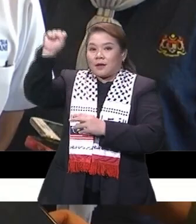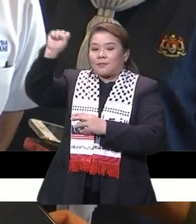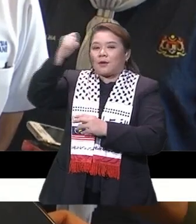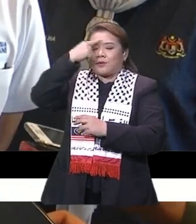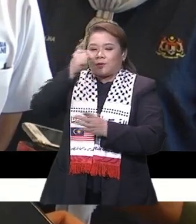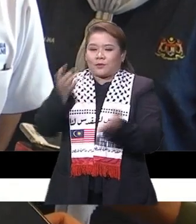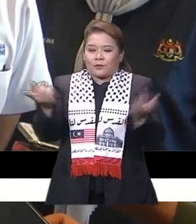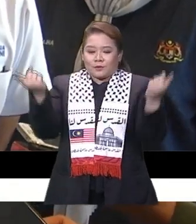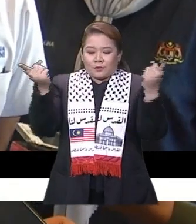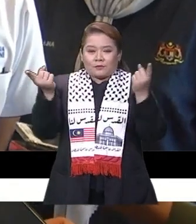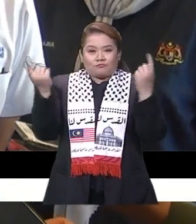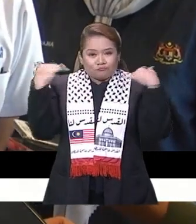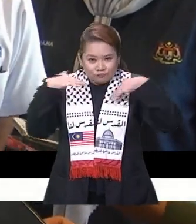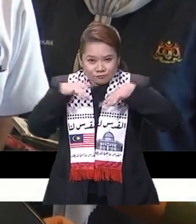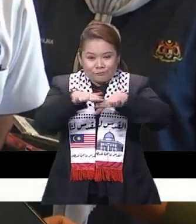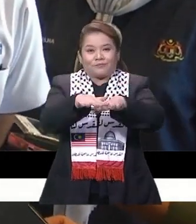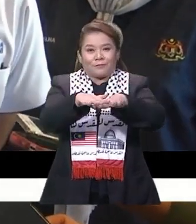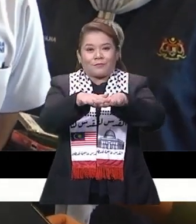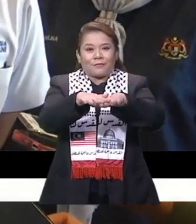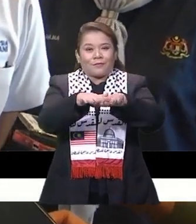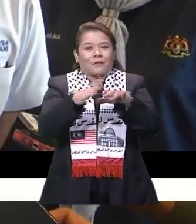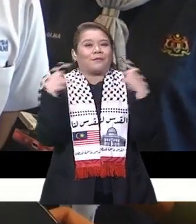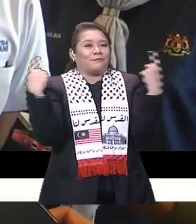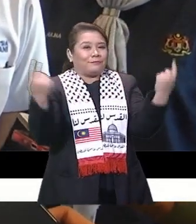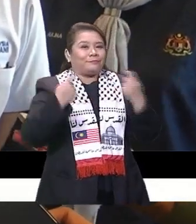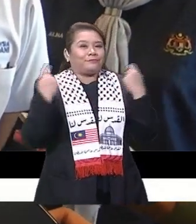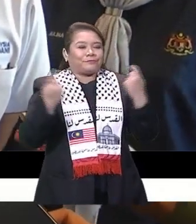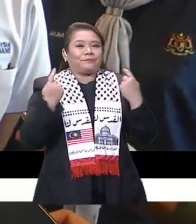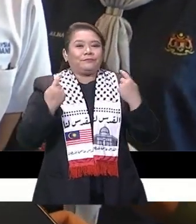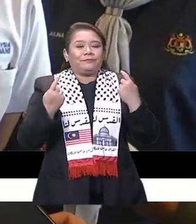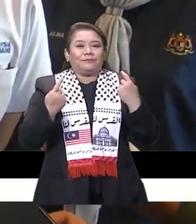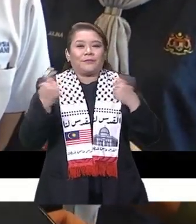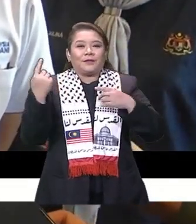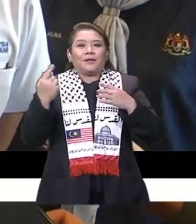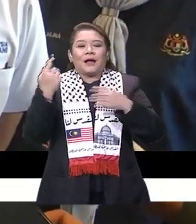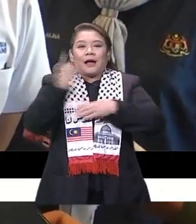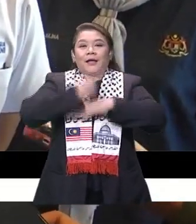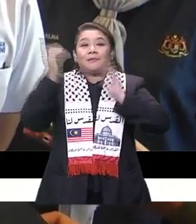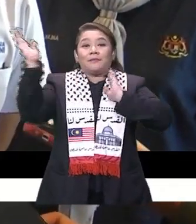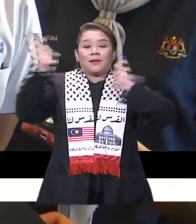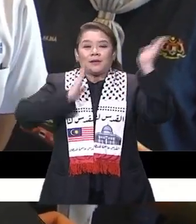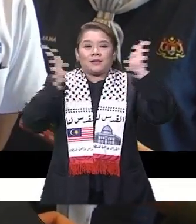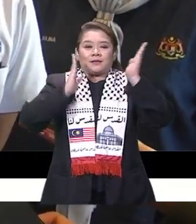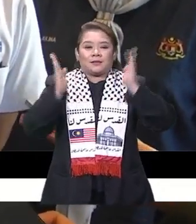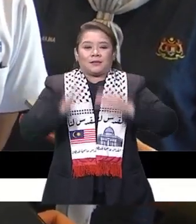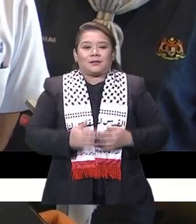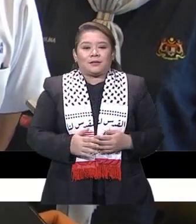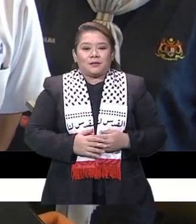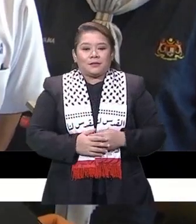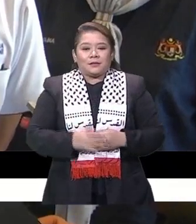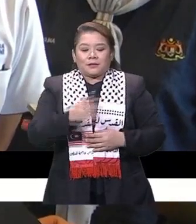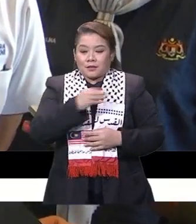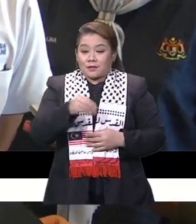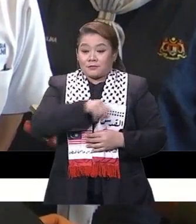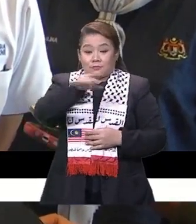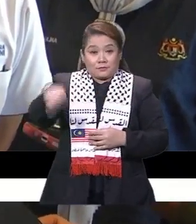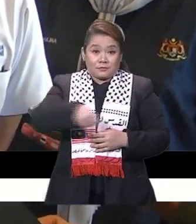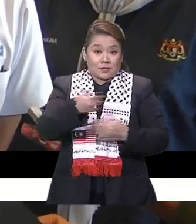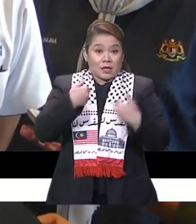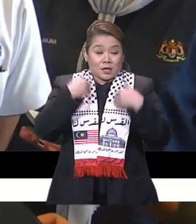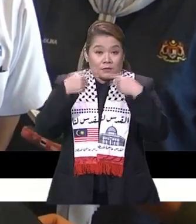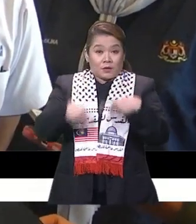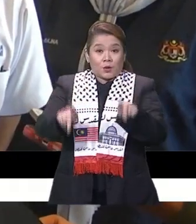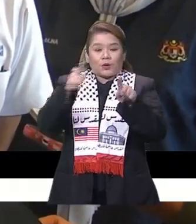untuk datang beramai-ramai dan kita raikan dan kita sambut Hari Malaysia, selain daripada mereka juga